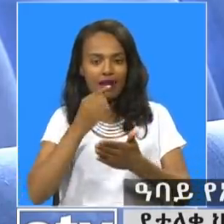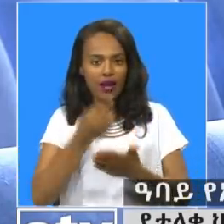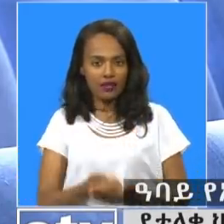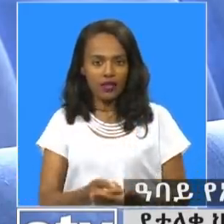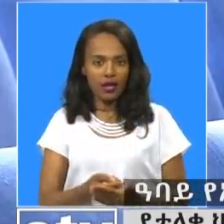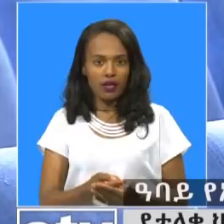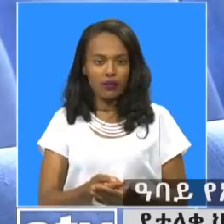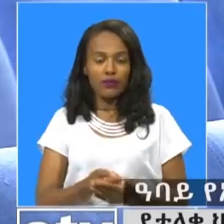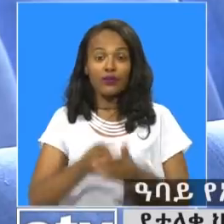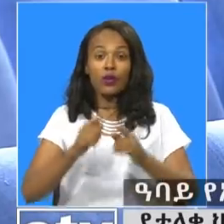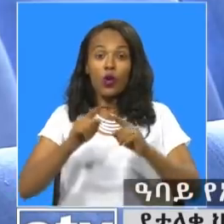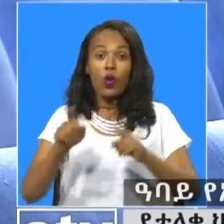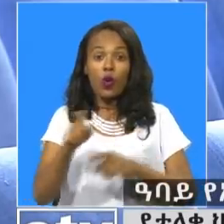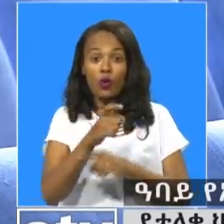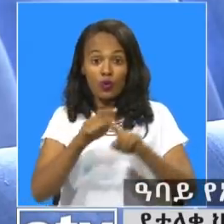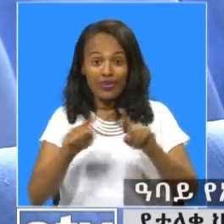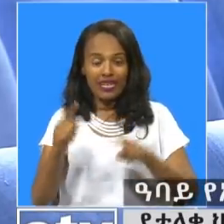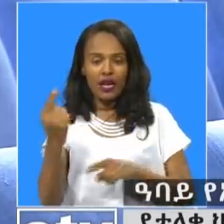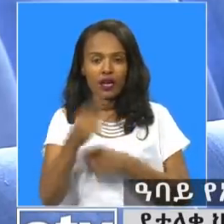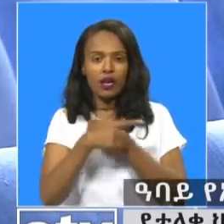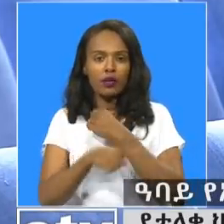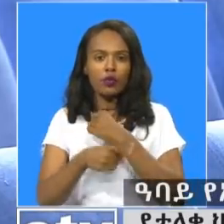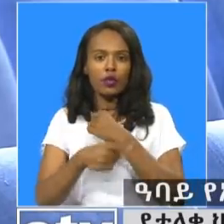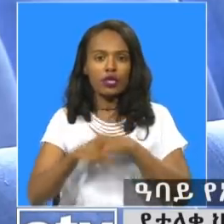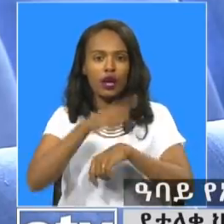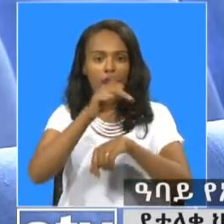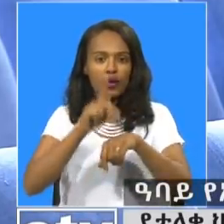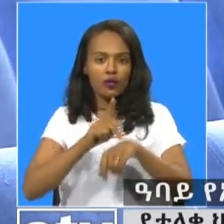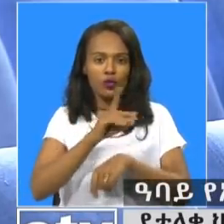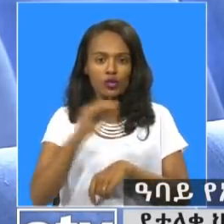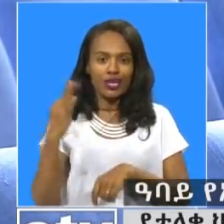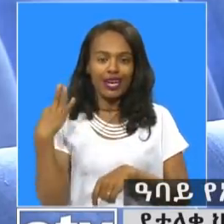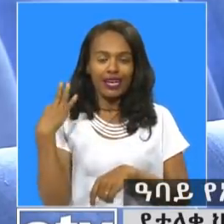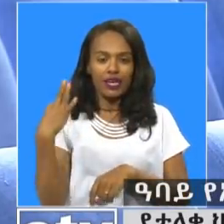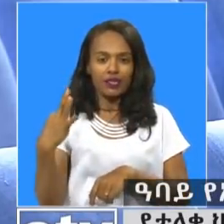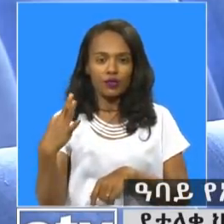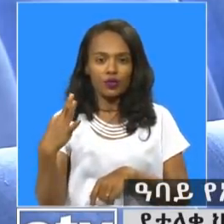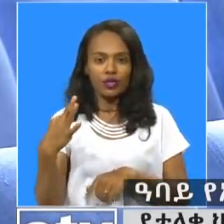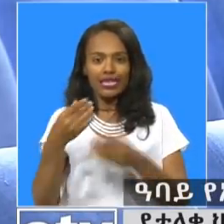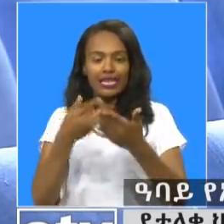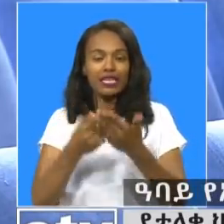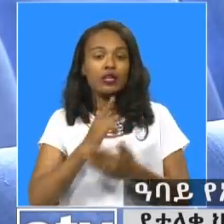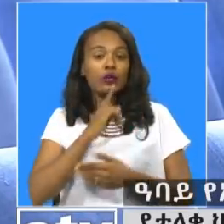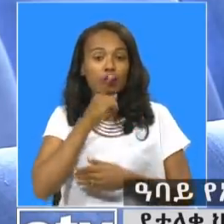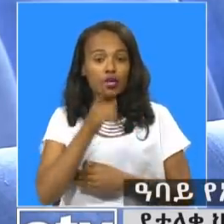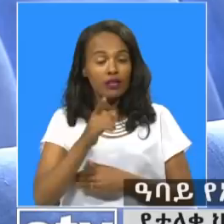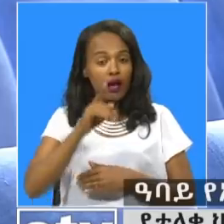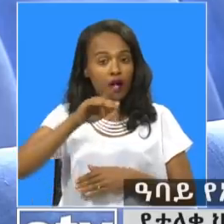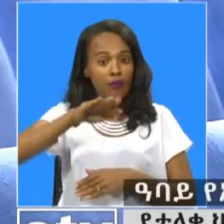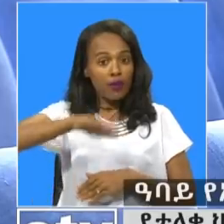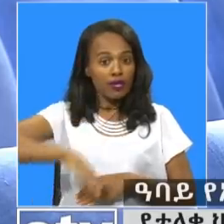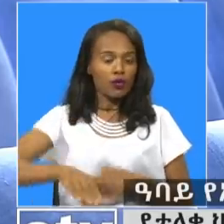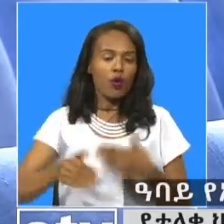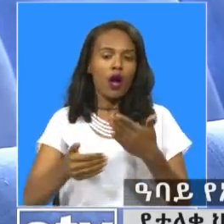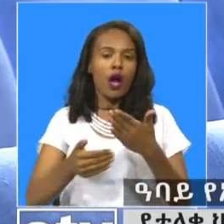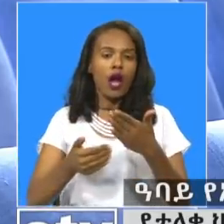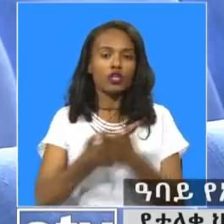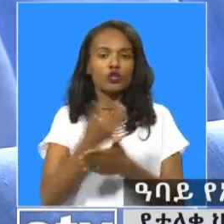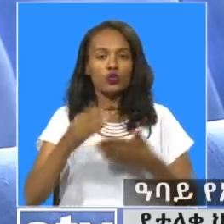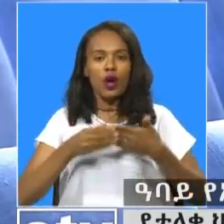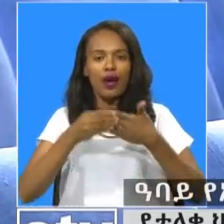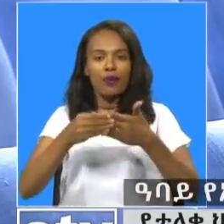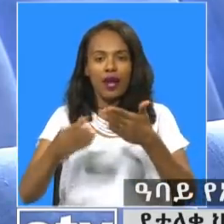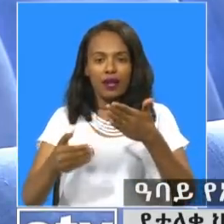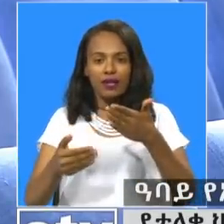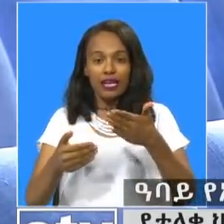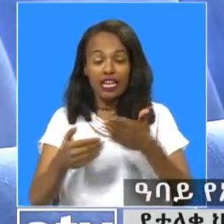አረጋግጠናል። ሆኖም ግን አንዳንድ የፖለቲካ ፓርቲዎችና ግለሰቦች ይህን ሁኔታ በመተው አዲሱ አማራሪ